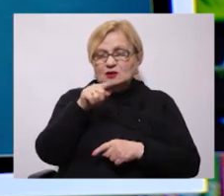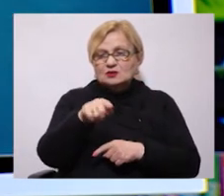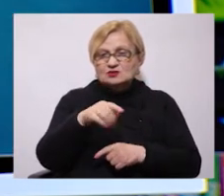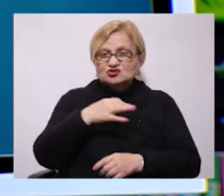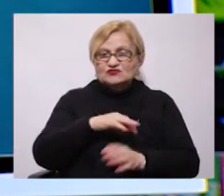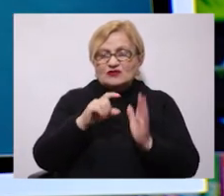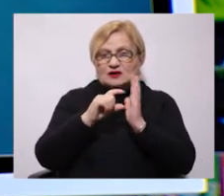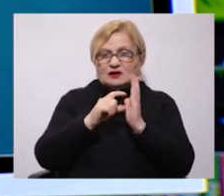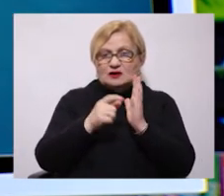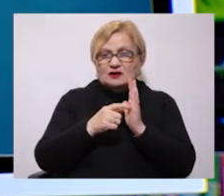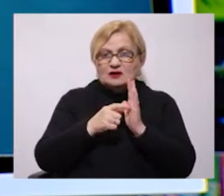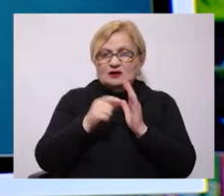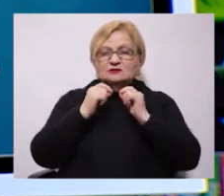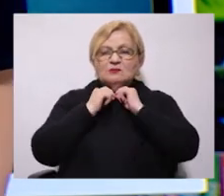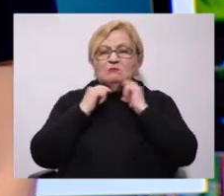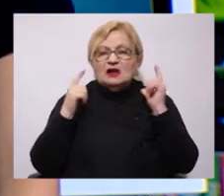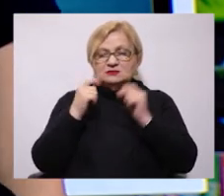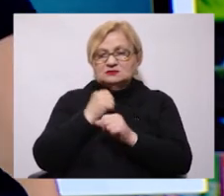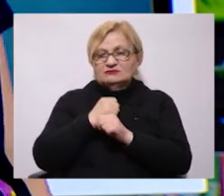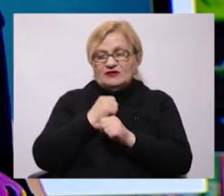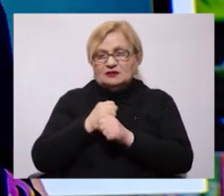და აი ასეთ ბანწიკს ვაკეთებთ.